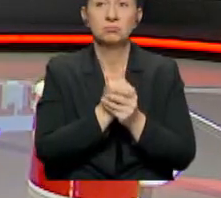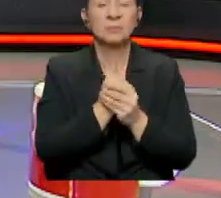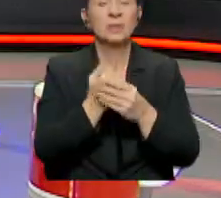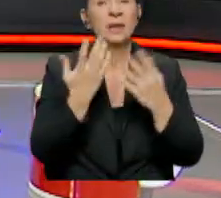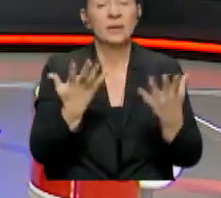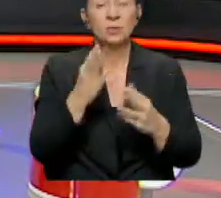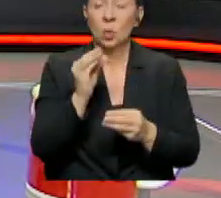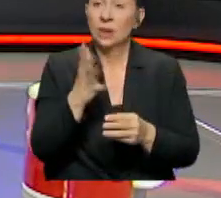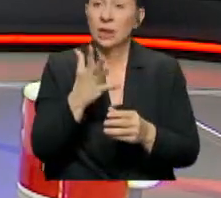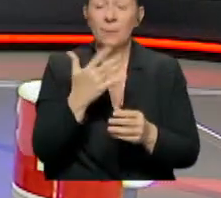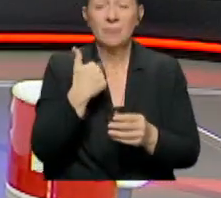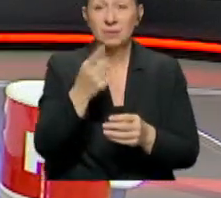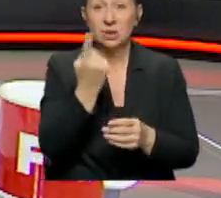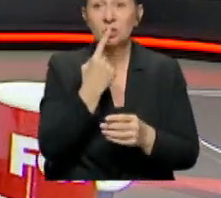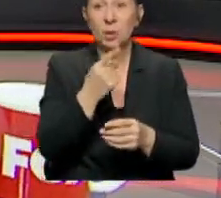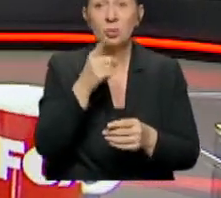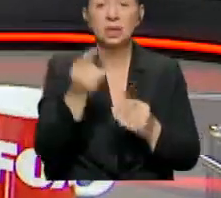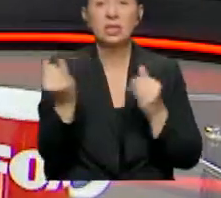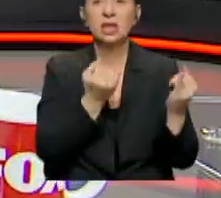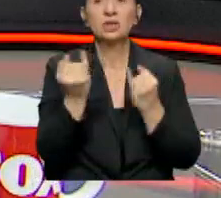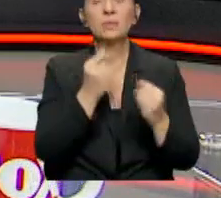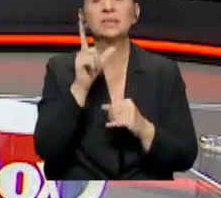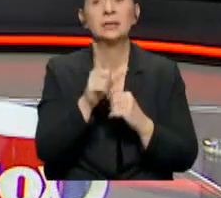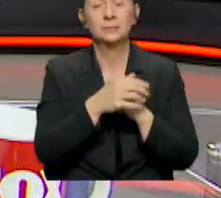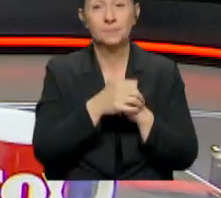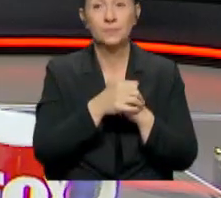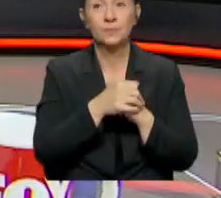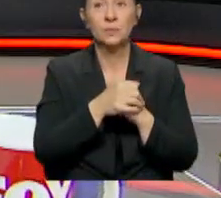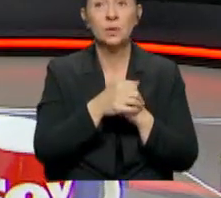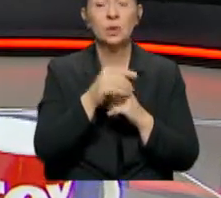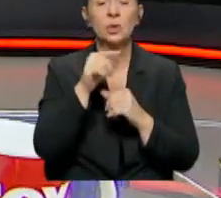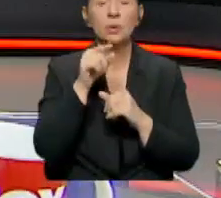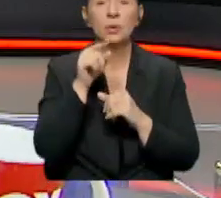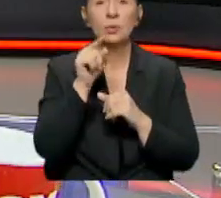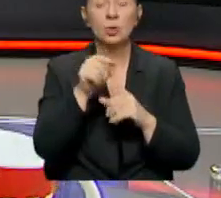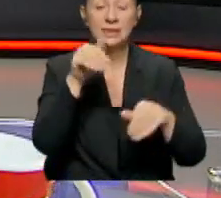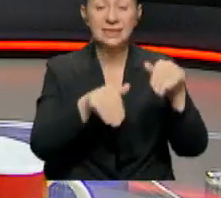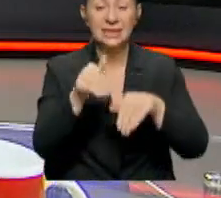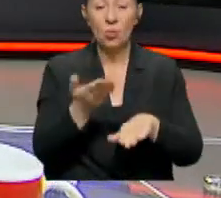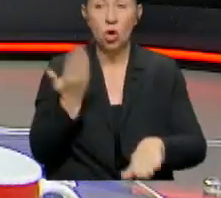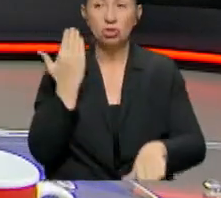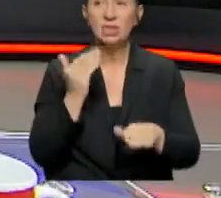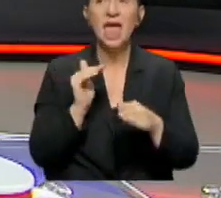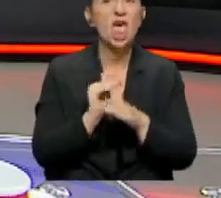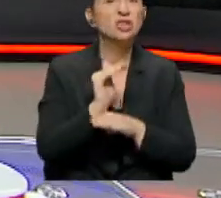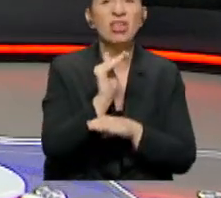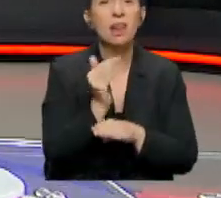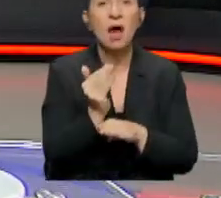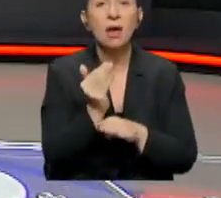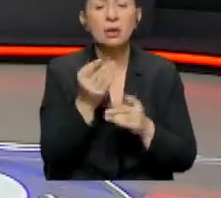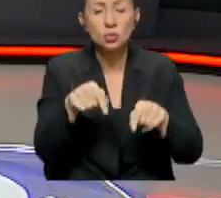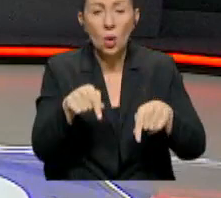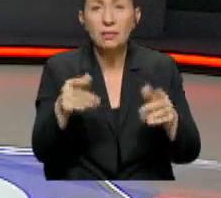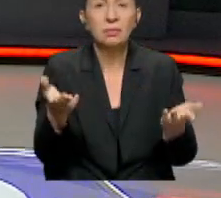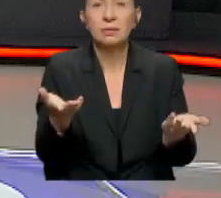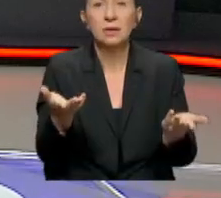efendim çok acayip Ben size bir şey söyleyeyim mi Bunu tartışmamız lazım Bu seçim öncesi yaşananlarla ilgili olarak